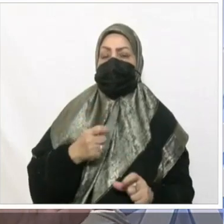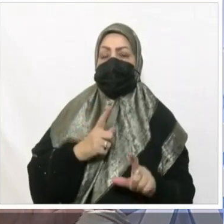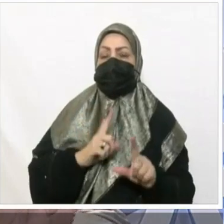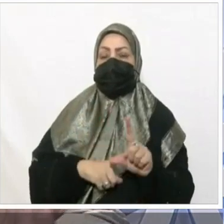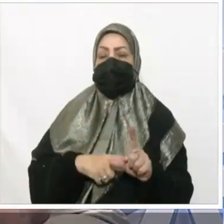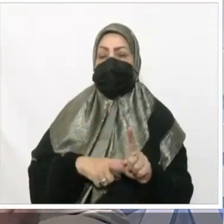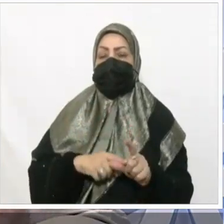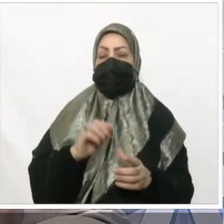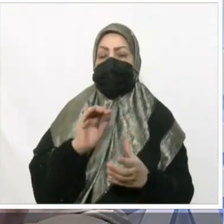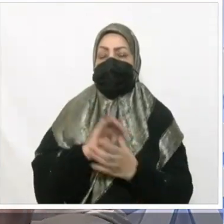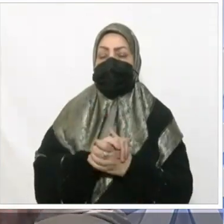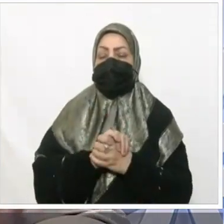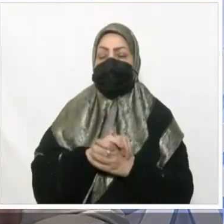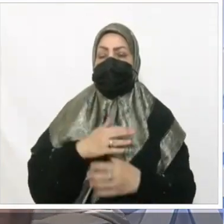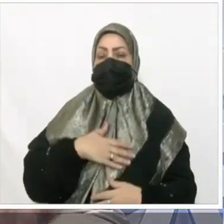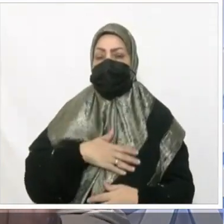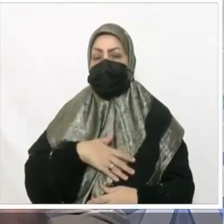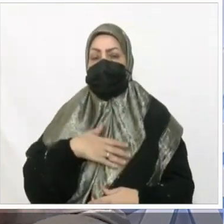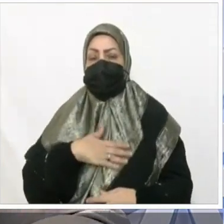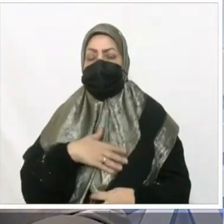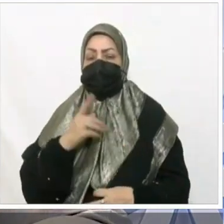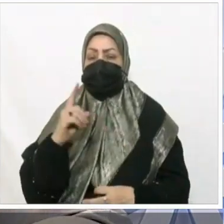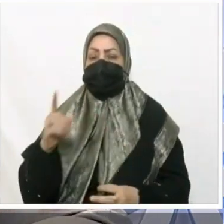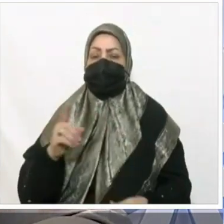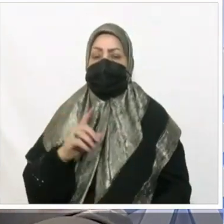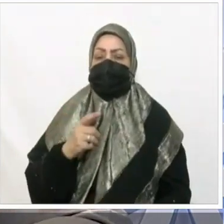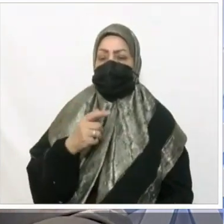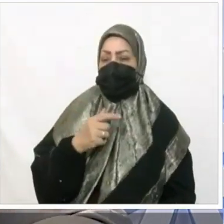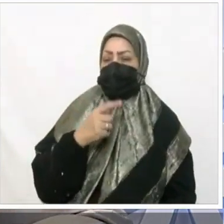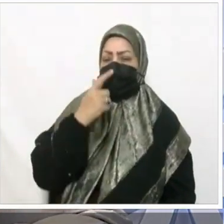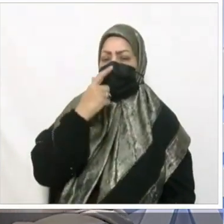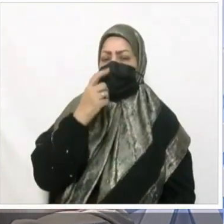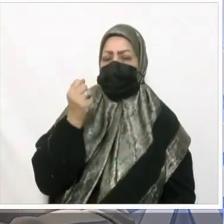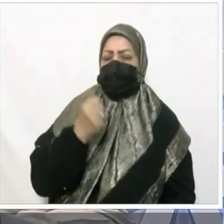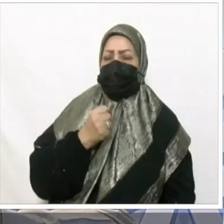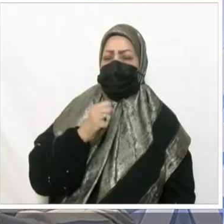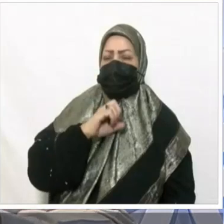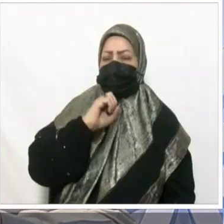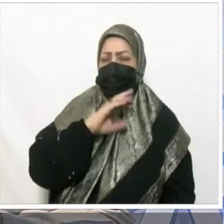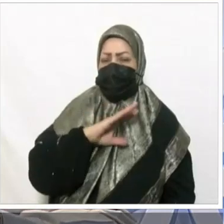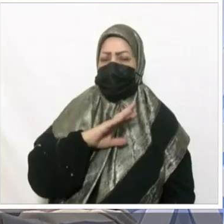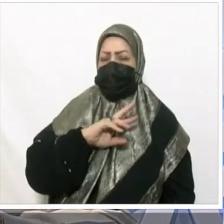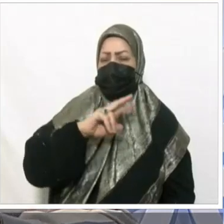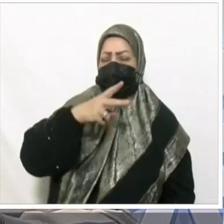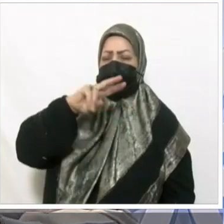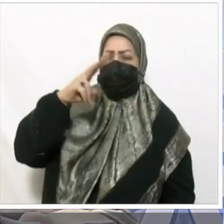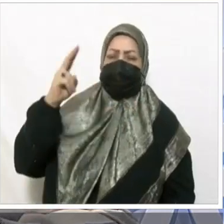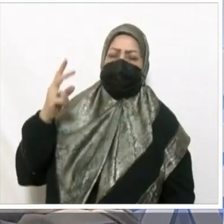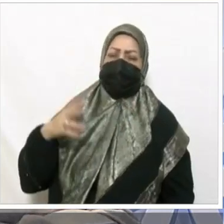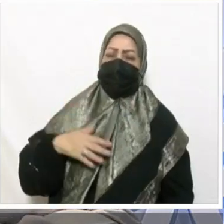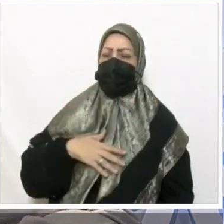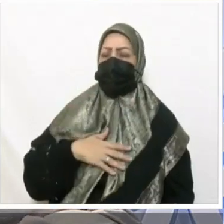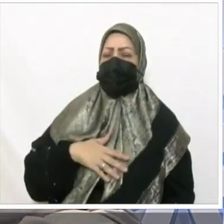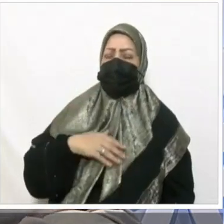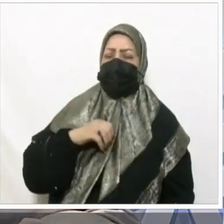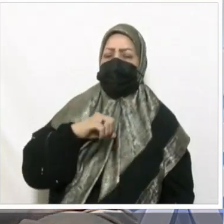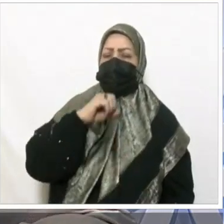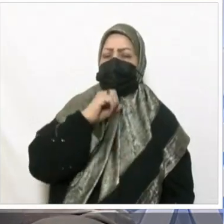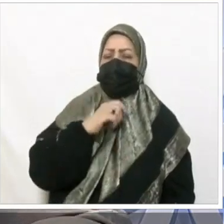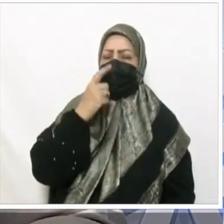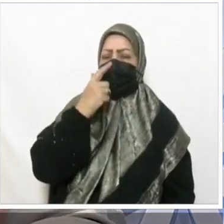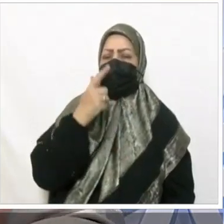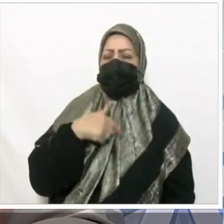يوم الجمعة آثم. نعم أوجب الغسل بعض الصحابة وأثر، وهو مذهب